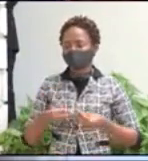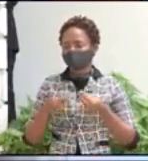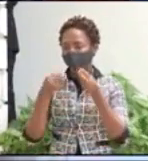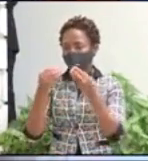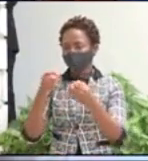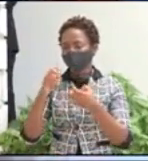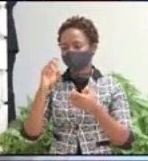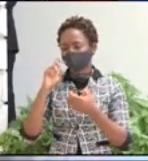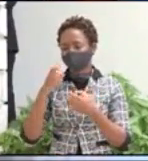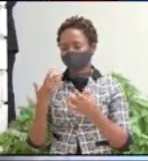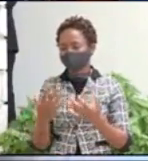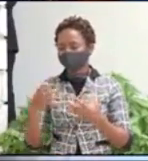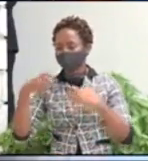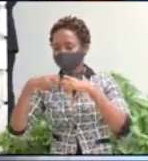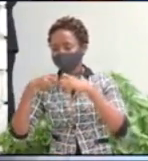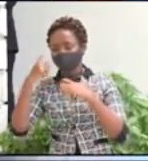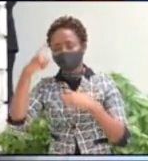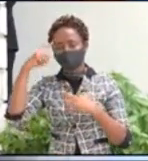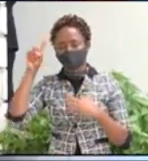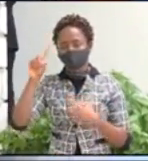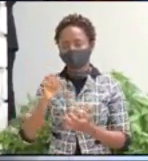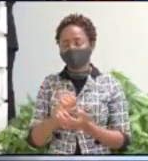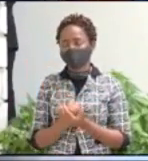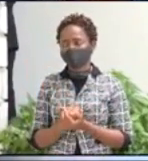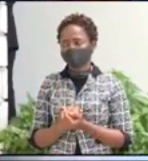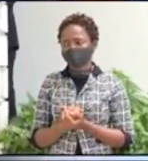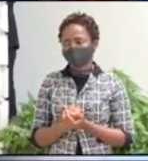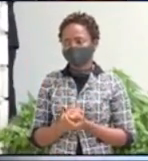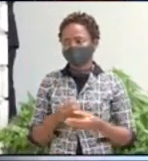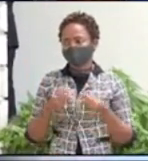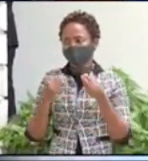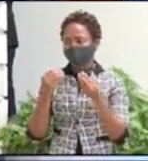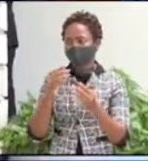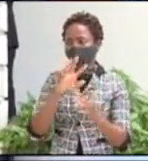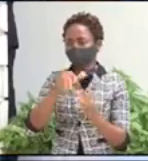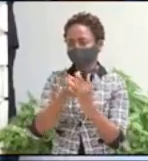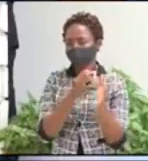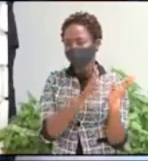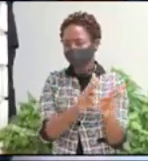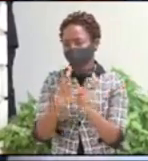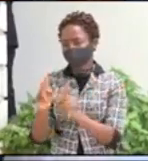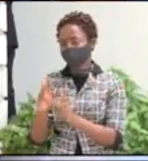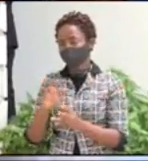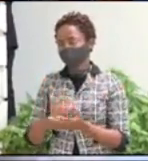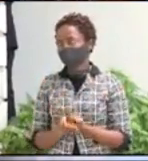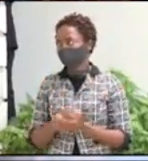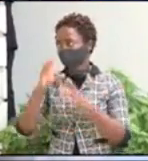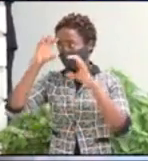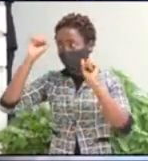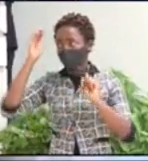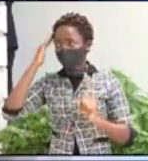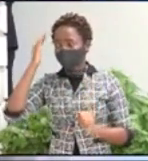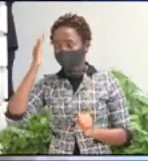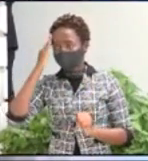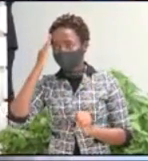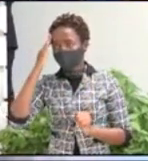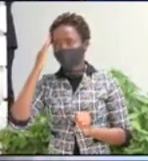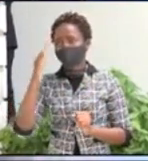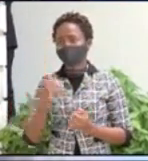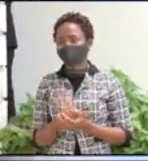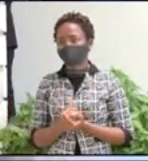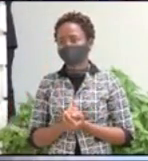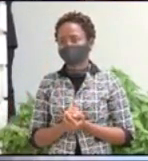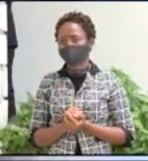dans cas d'élection UNOP c'est lui qui pourra ban assistance logistique et dans sens ça président que vous connaissez gagné et basket